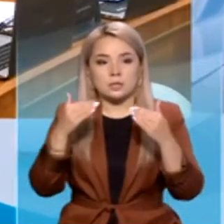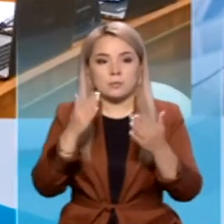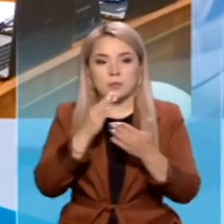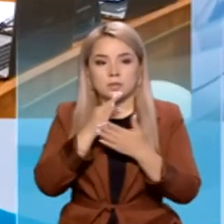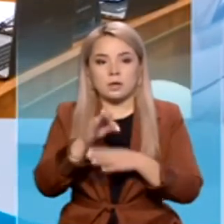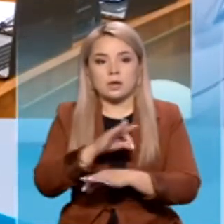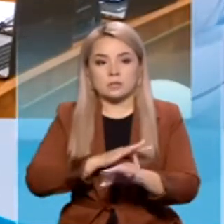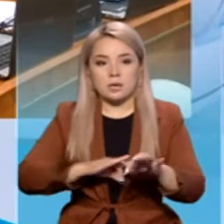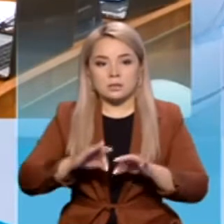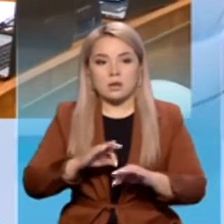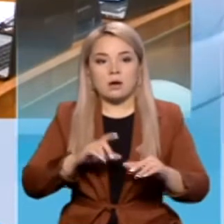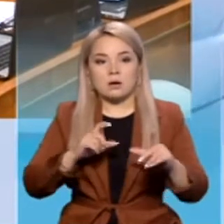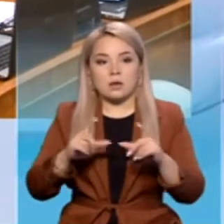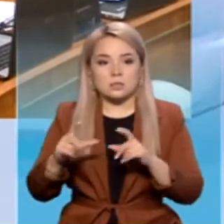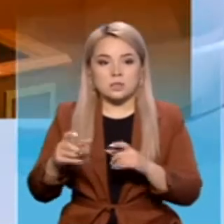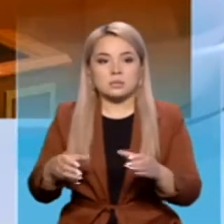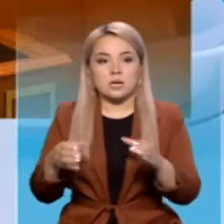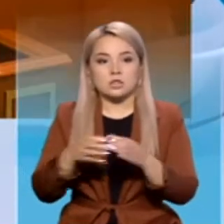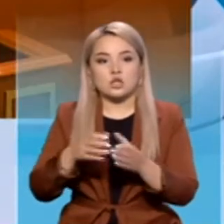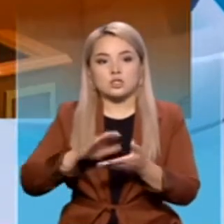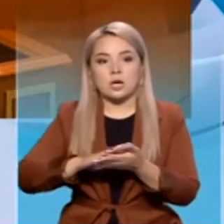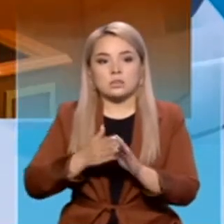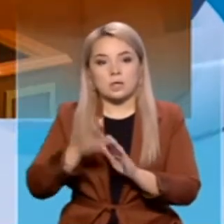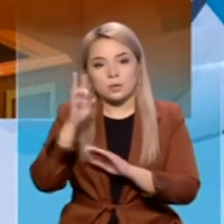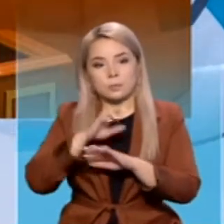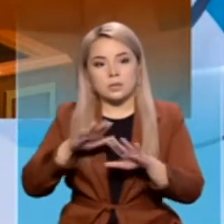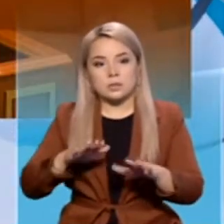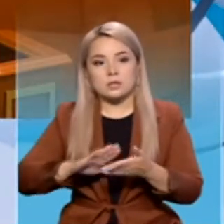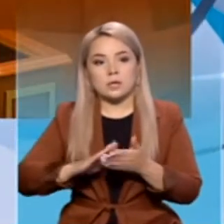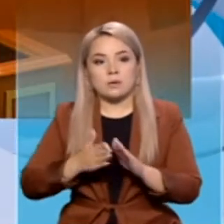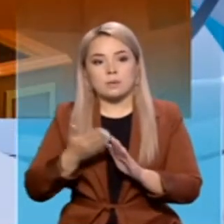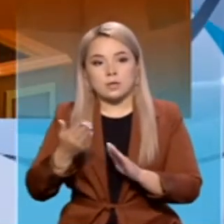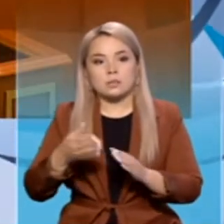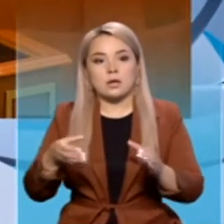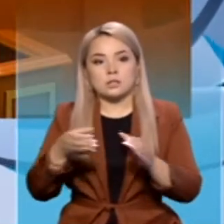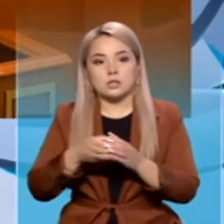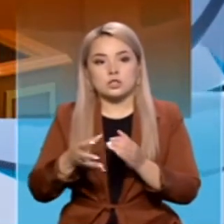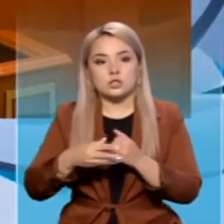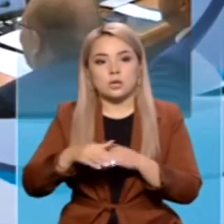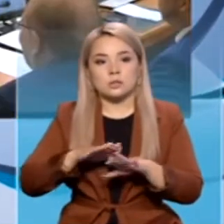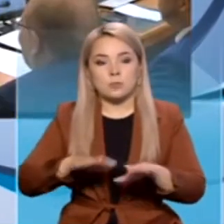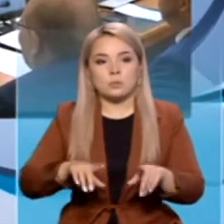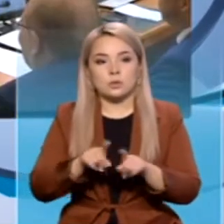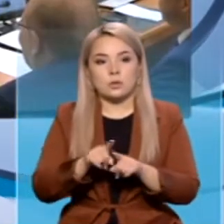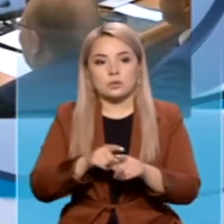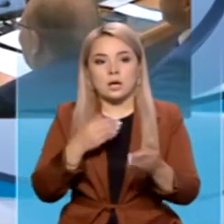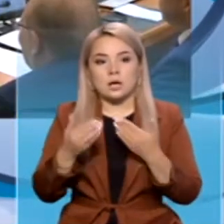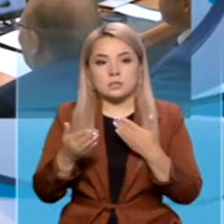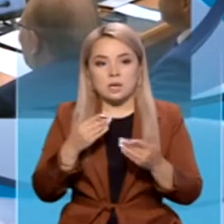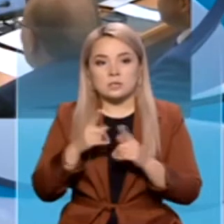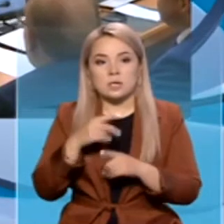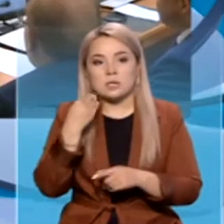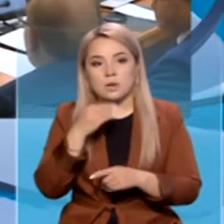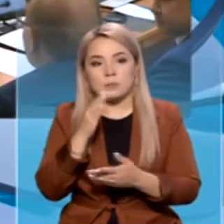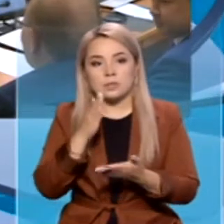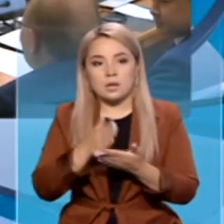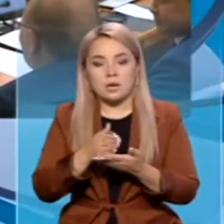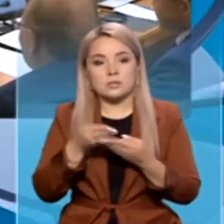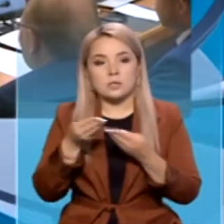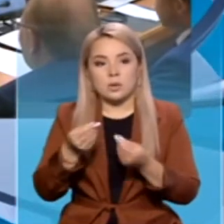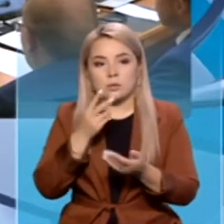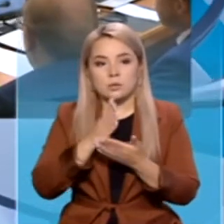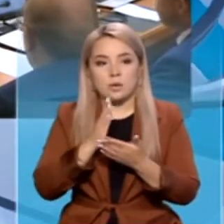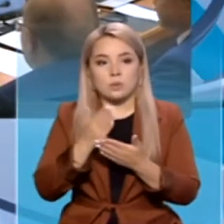және картография саласының жағдайы мемлекеттегі кадастр мен жер мүлік қатынастарының сапасына тікелей әсер